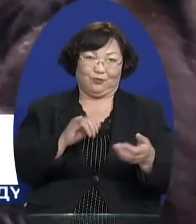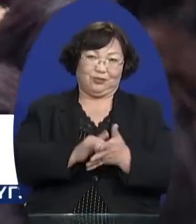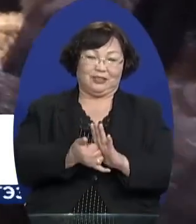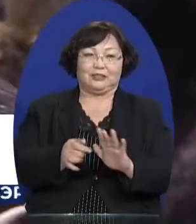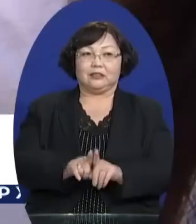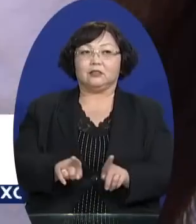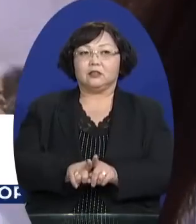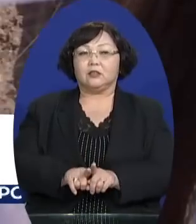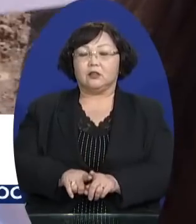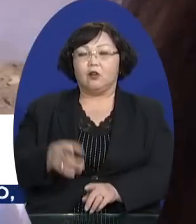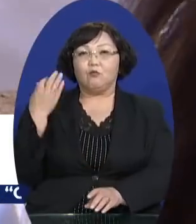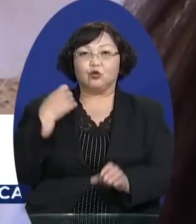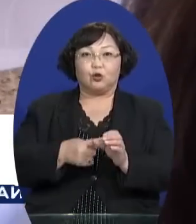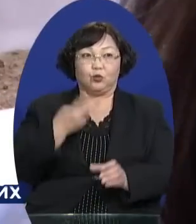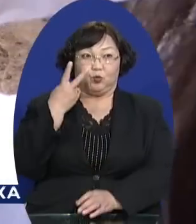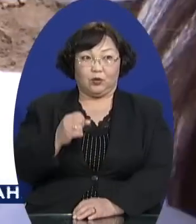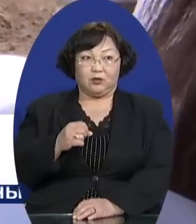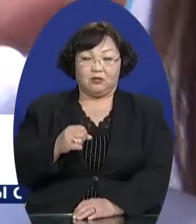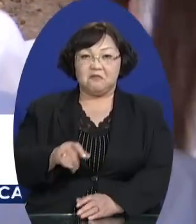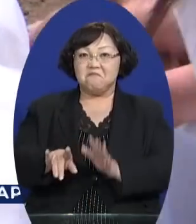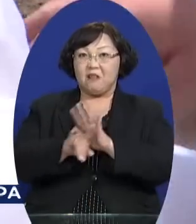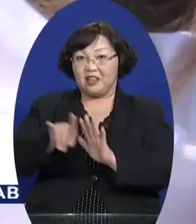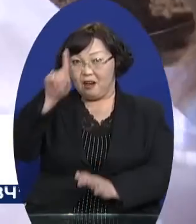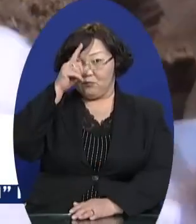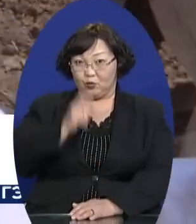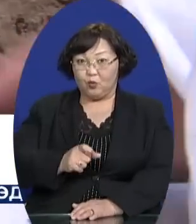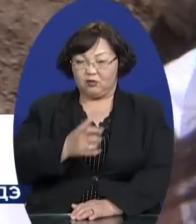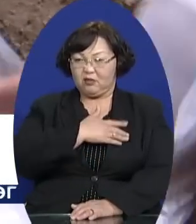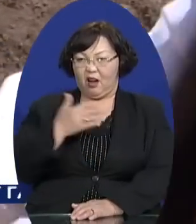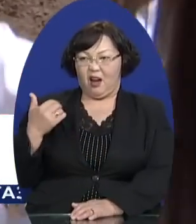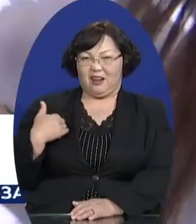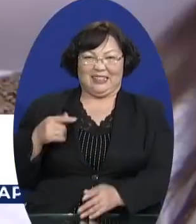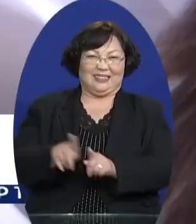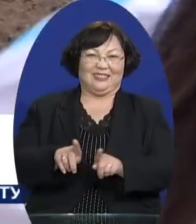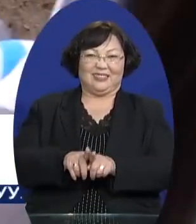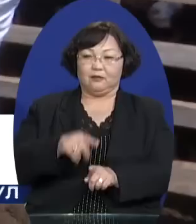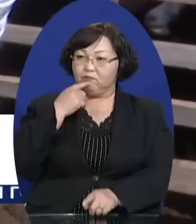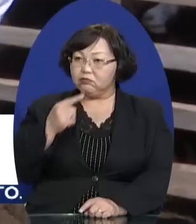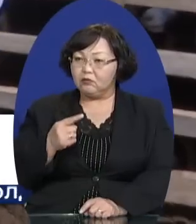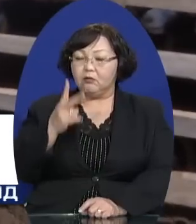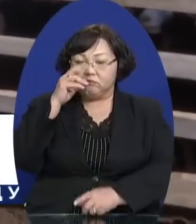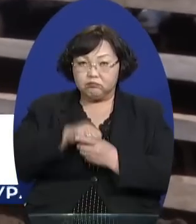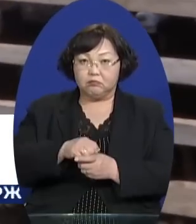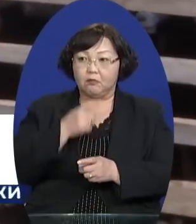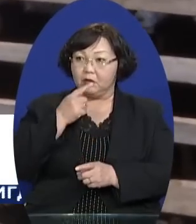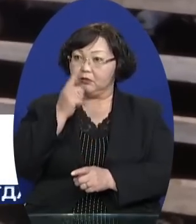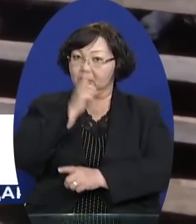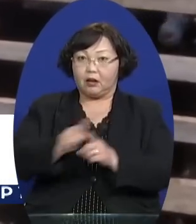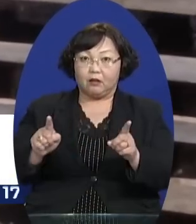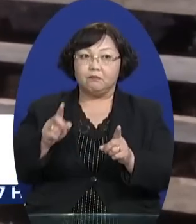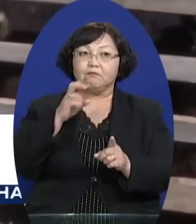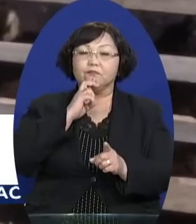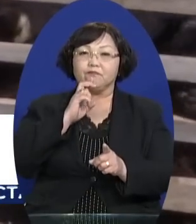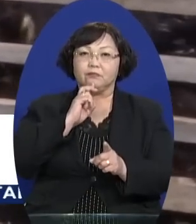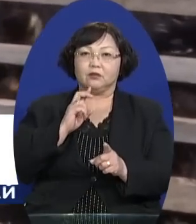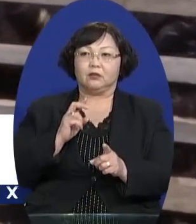малын эмч малчны хотод том дарга нар тэдний үгээс зөргөл хариуцлага хүлээдэг байжээ. тэр үед л бэлтгэгдсэн ахмадууд одоо буурай сахиж